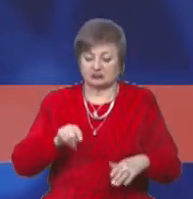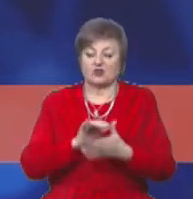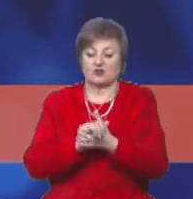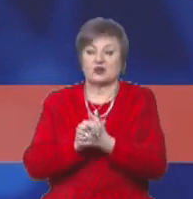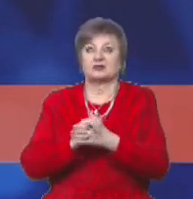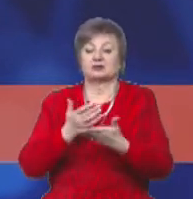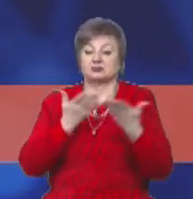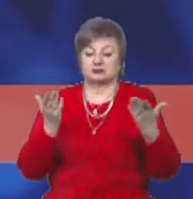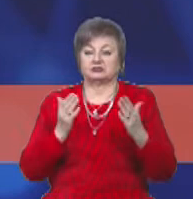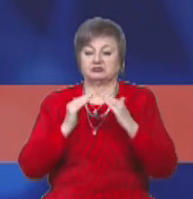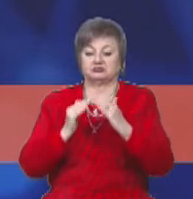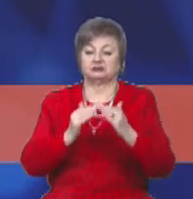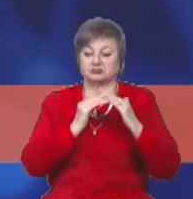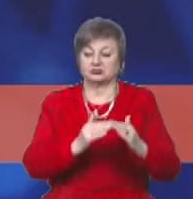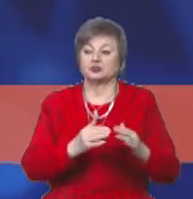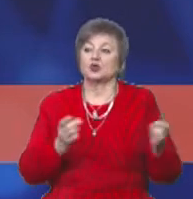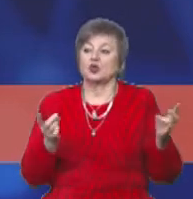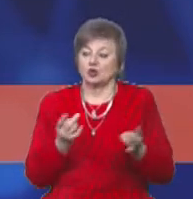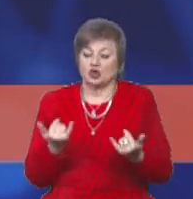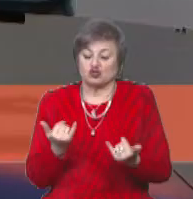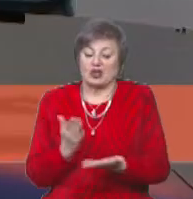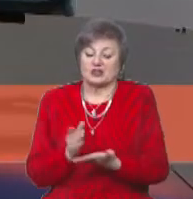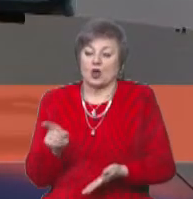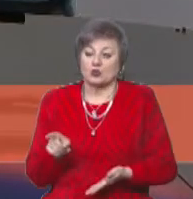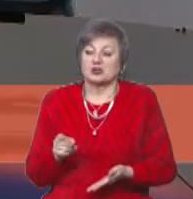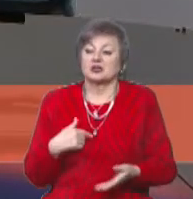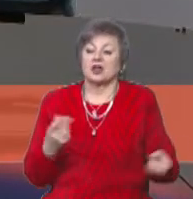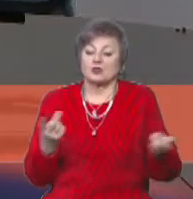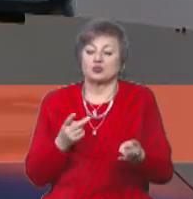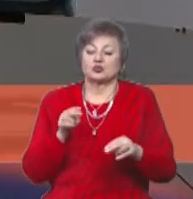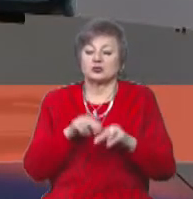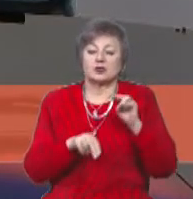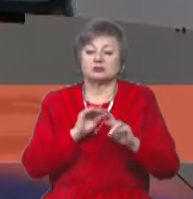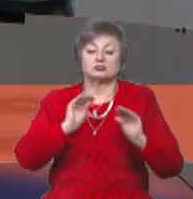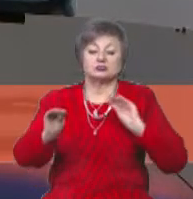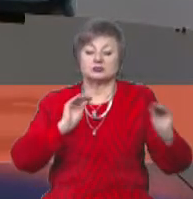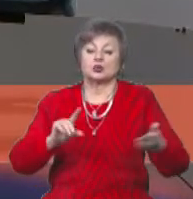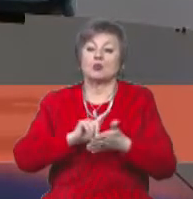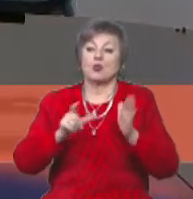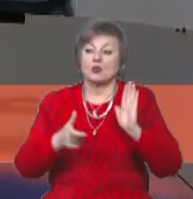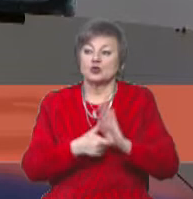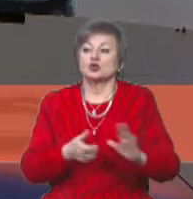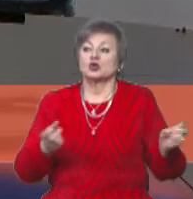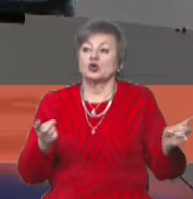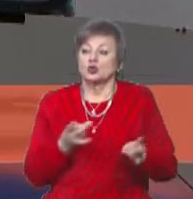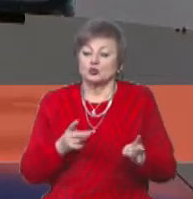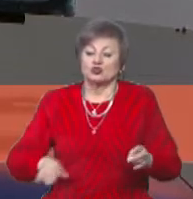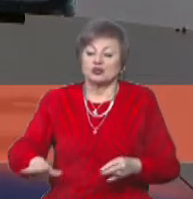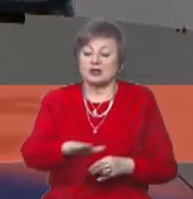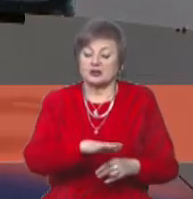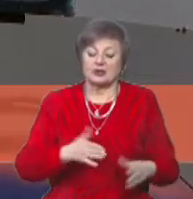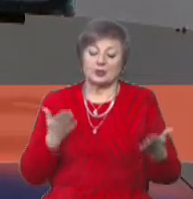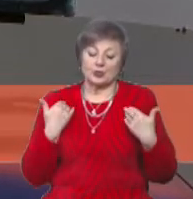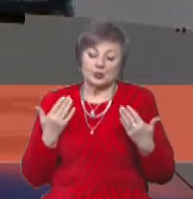и нам нужно оборудовать... Стоя в Гіївці, де вони зараз потерпають. Да, нам нужно оборудовать для них помещение, нам нужно оборудовать территорию, где бы они